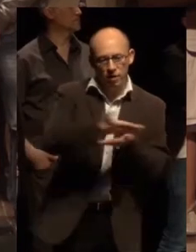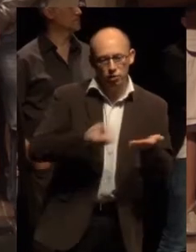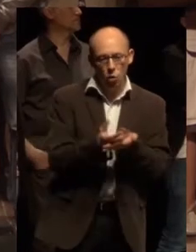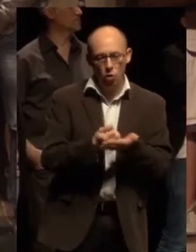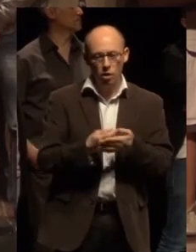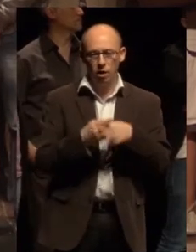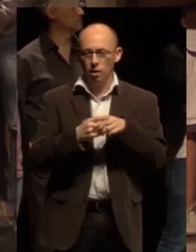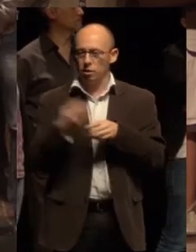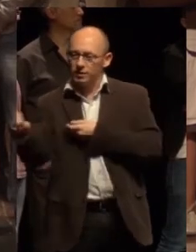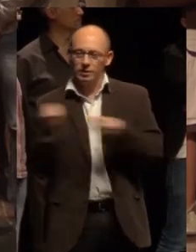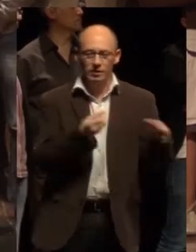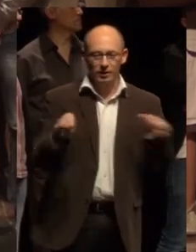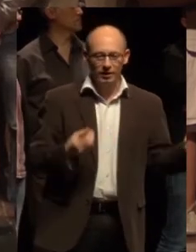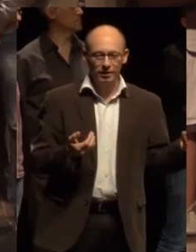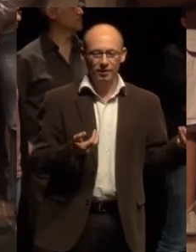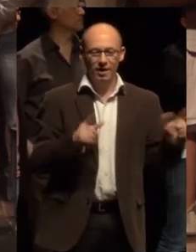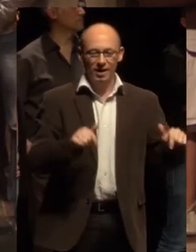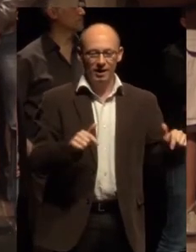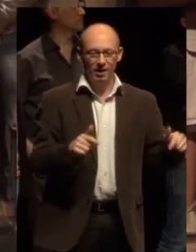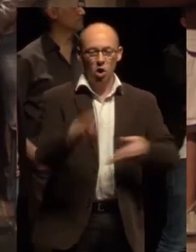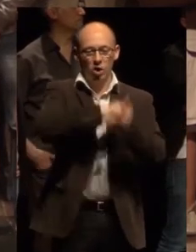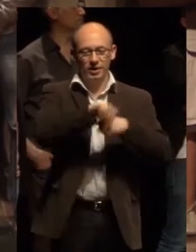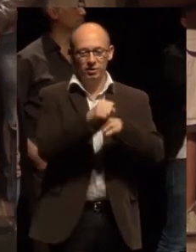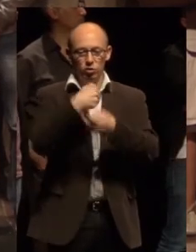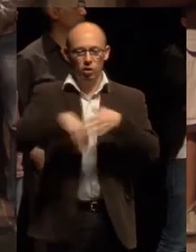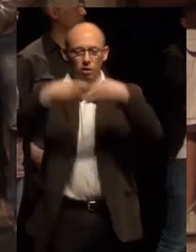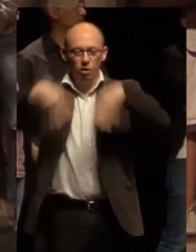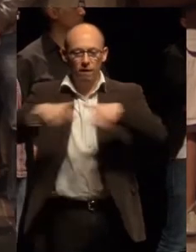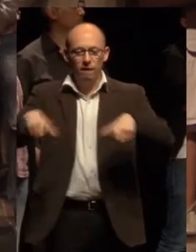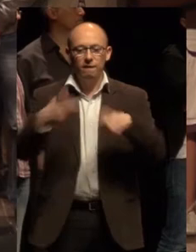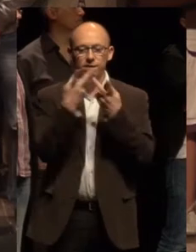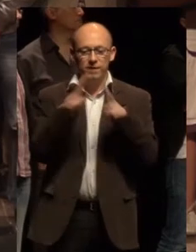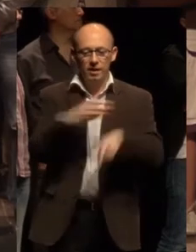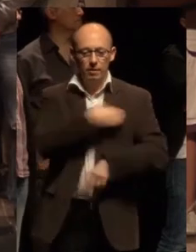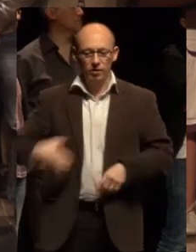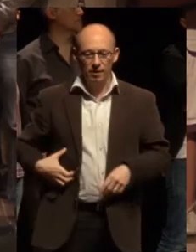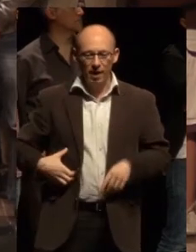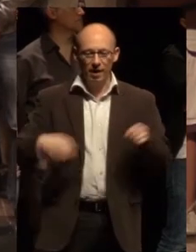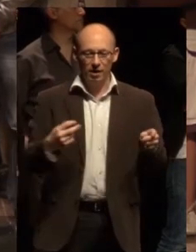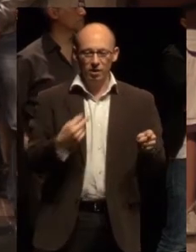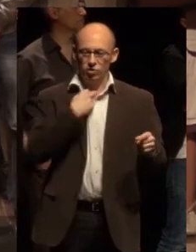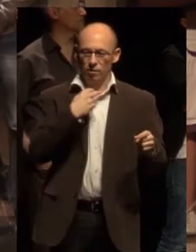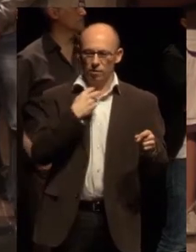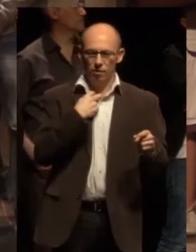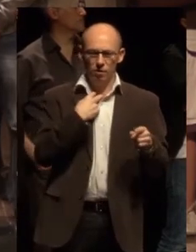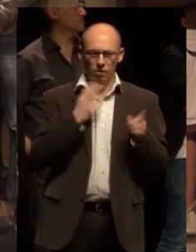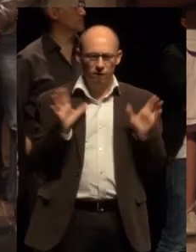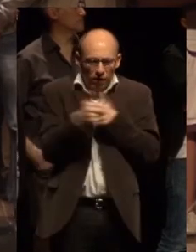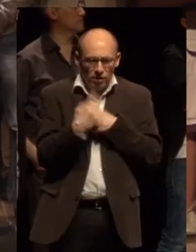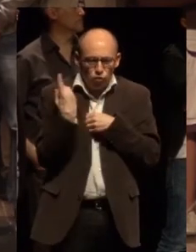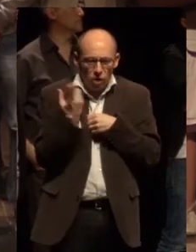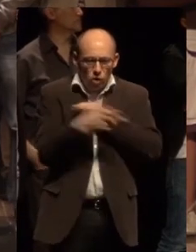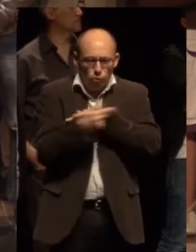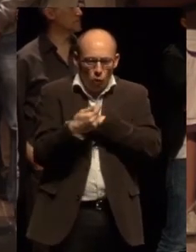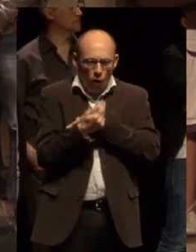les autres. Et bon, dans l'organisation de la vie municipale, il faudra aussi, pour l'instant je suis enfermé dans un bureau tout seul,